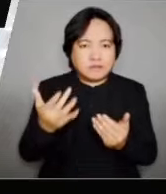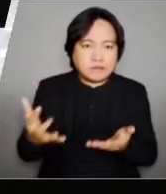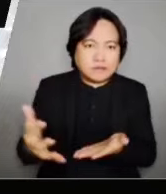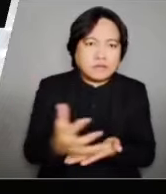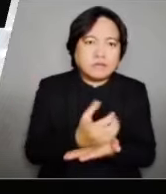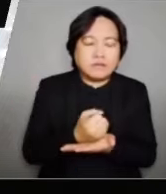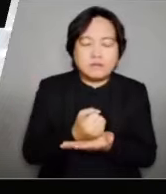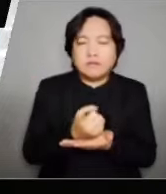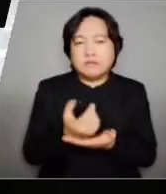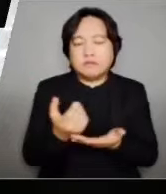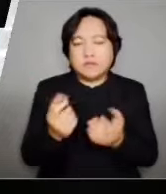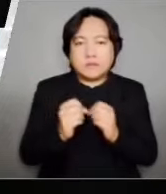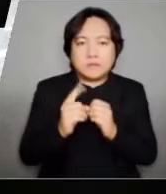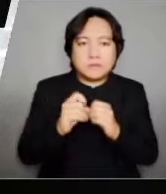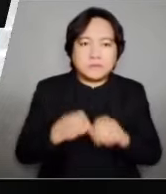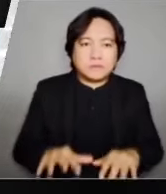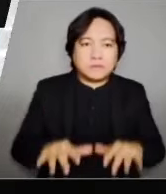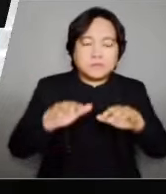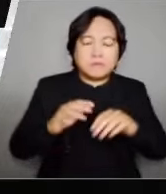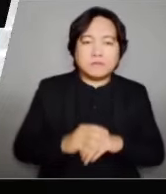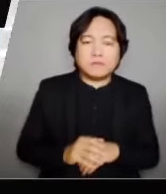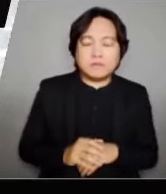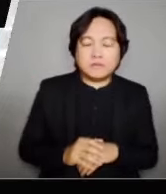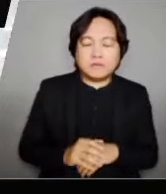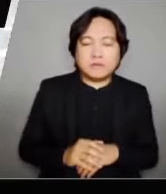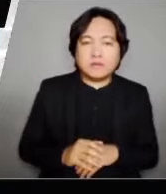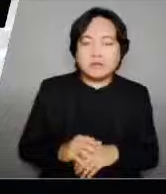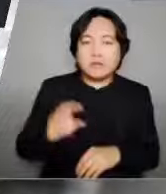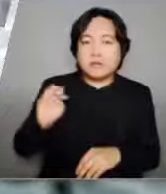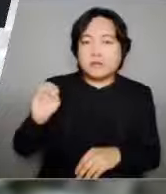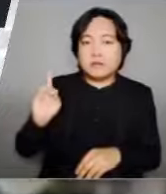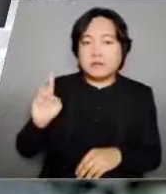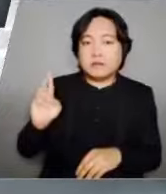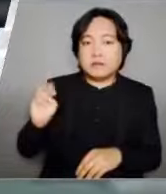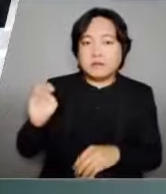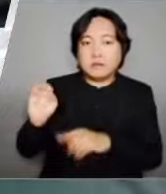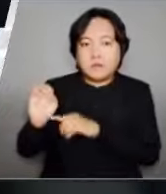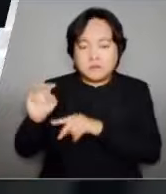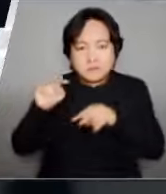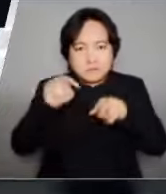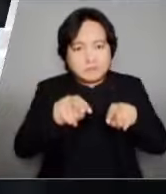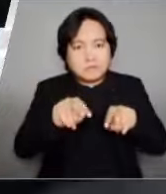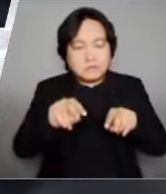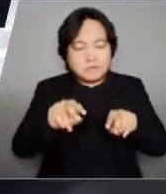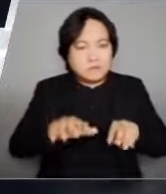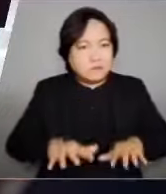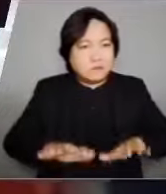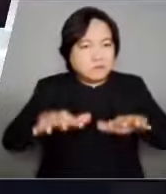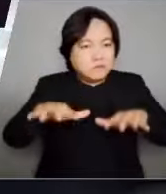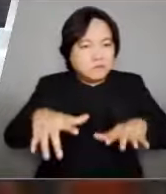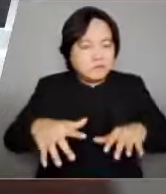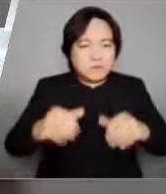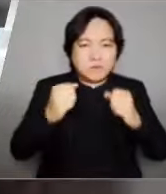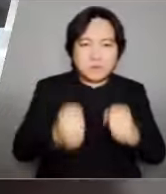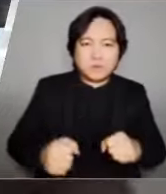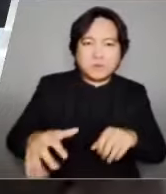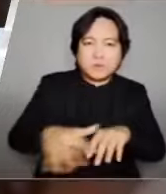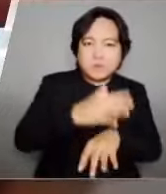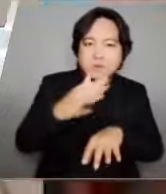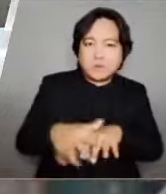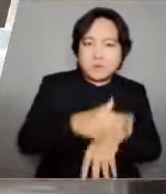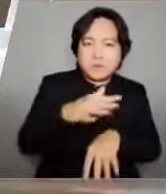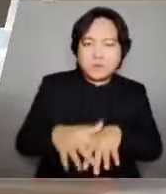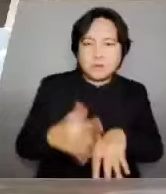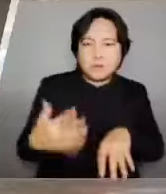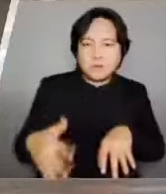Nido MDRMO ang lakas ng mga alon sa dagat. Nirescue ang ilang residente ng barangay Bebeladan na isang isolated na